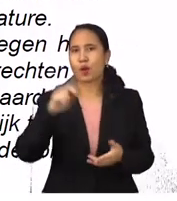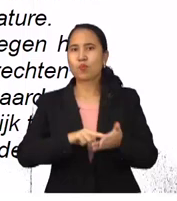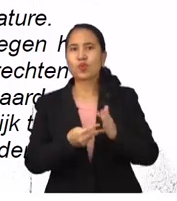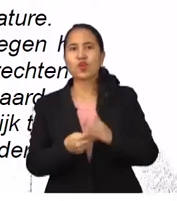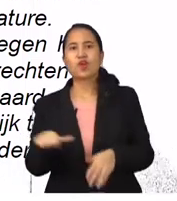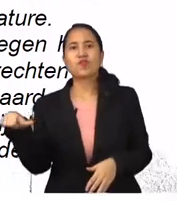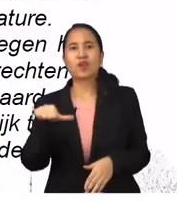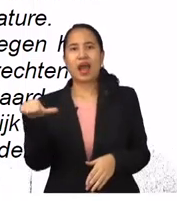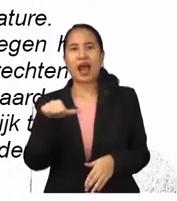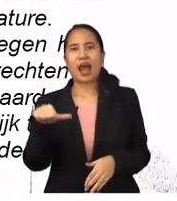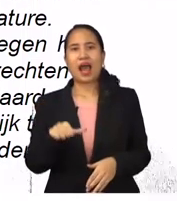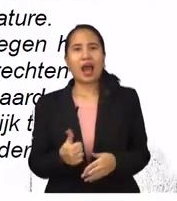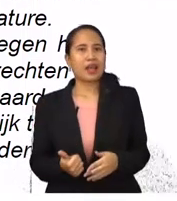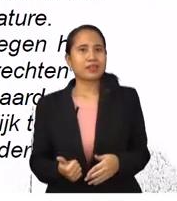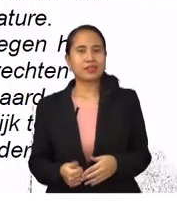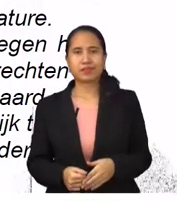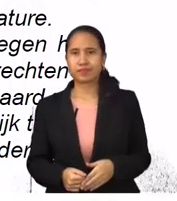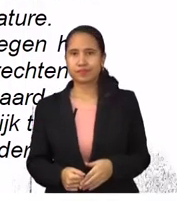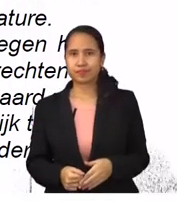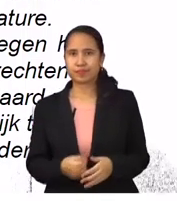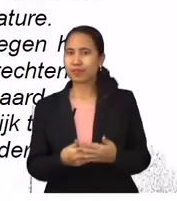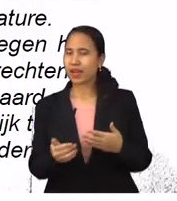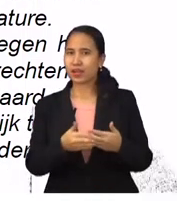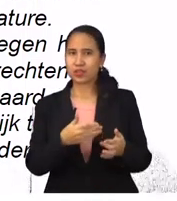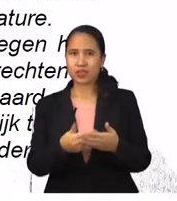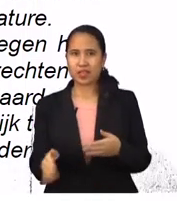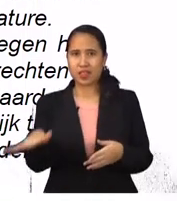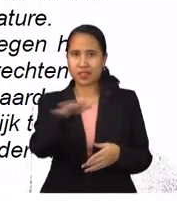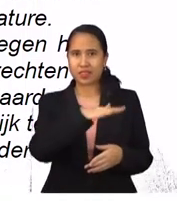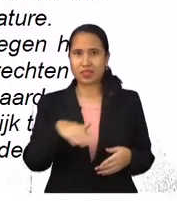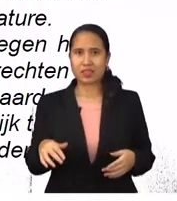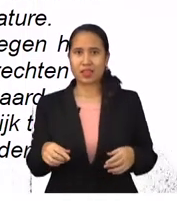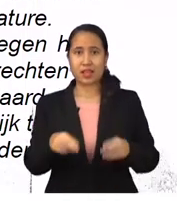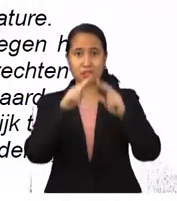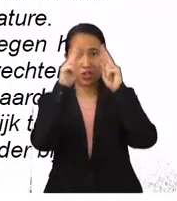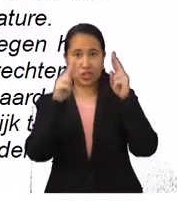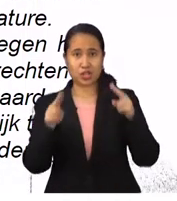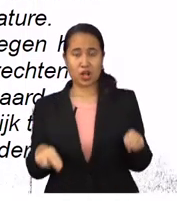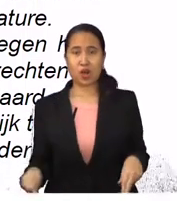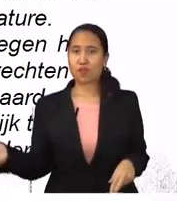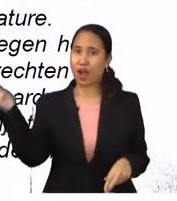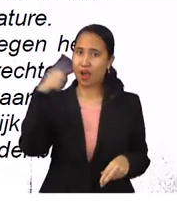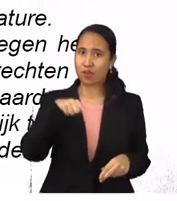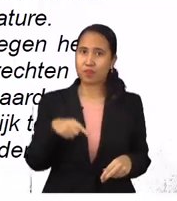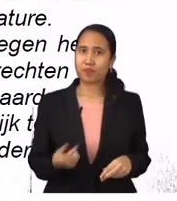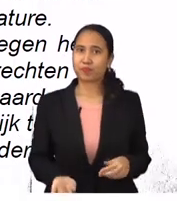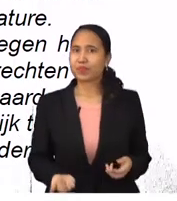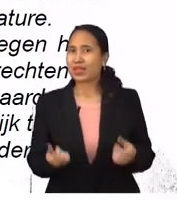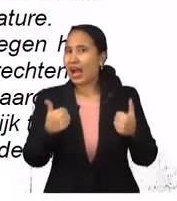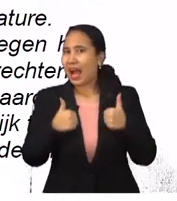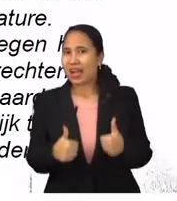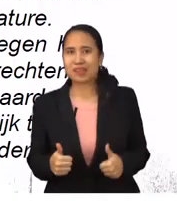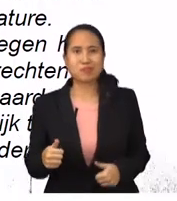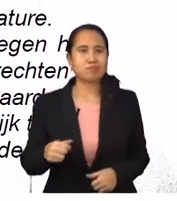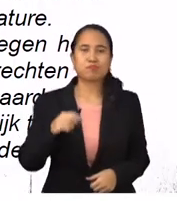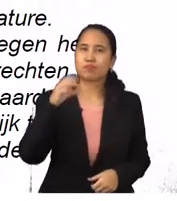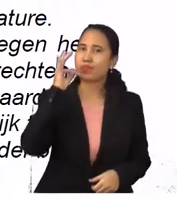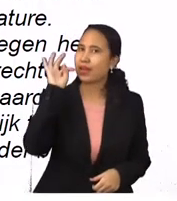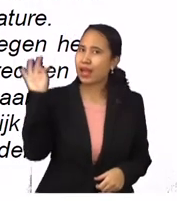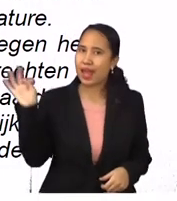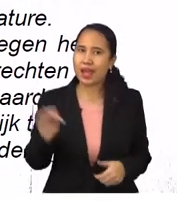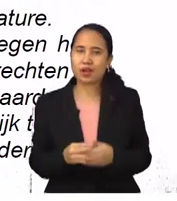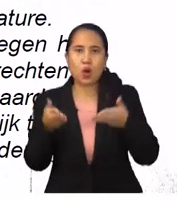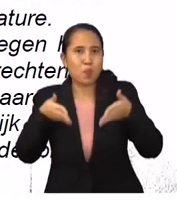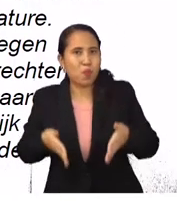of andere overtuiging, nationale of maatschappelijke afkomst, economische status, geboorte of